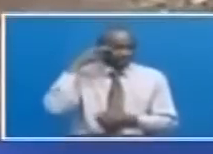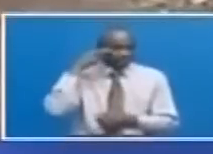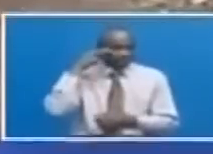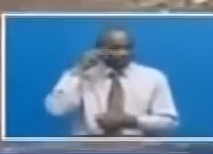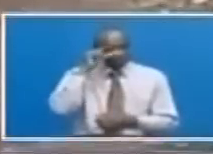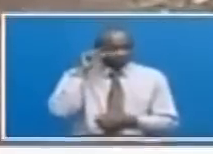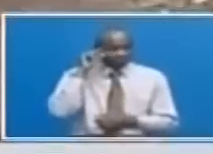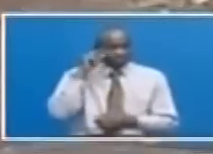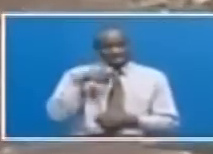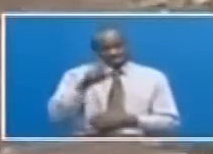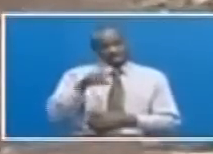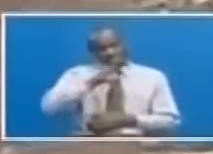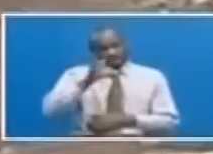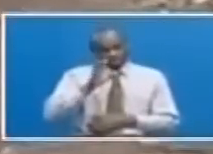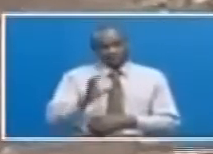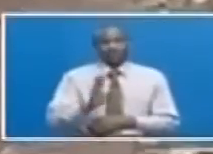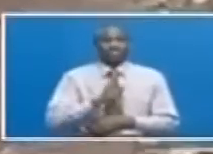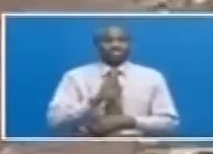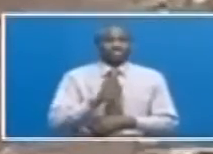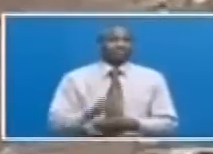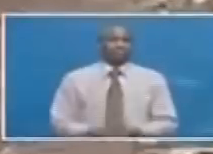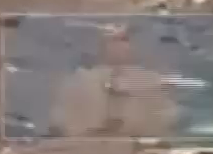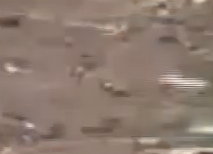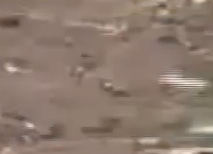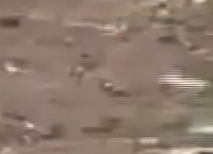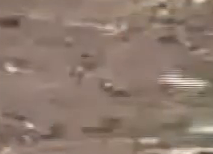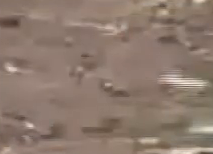Leo, Habaswain, katika kaunti ya Wajir.